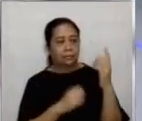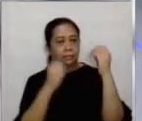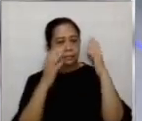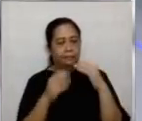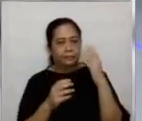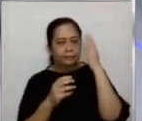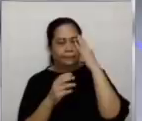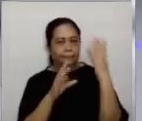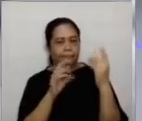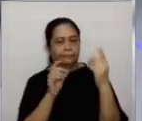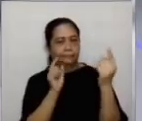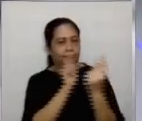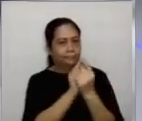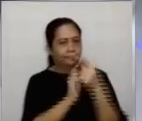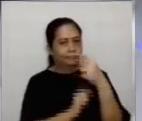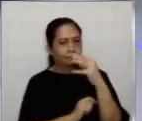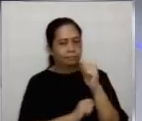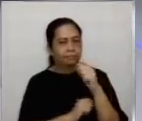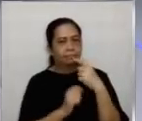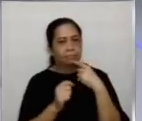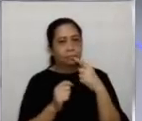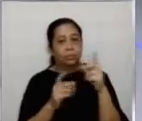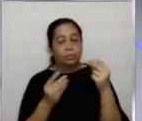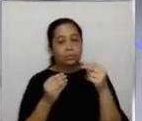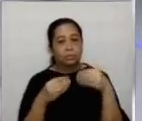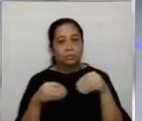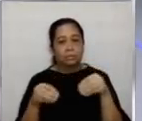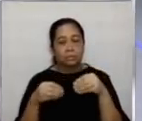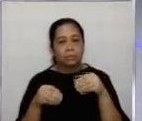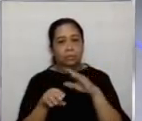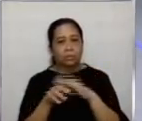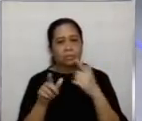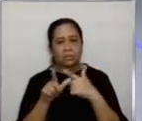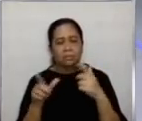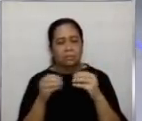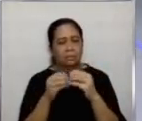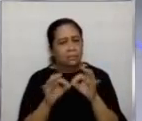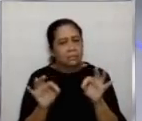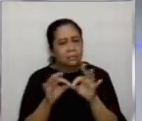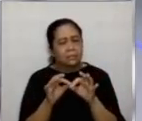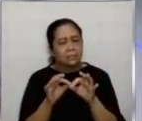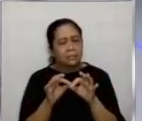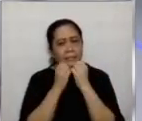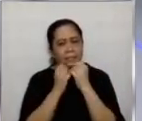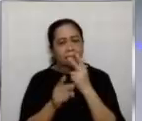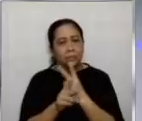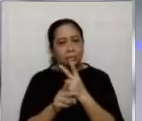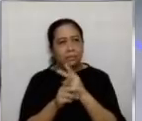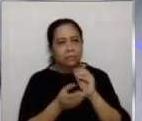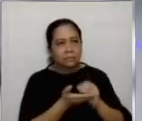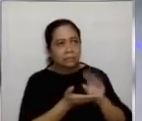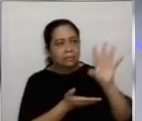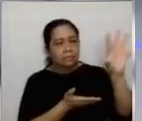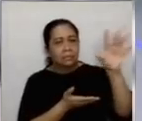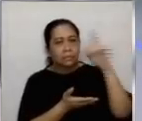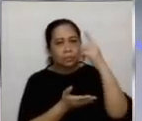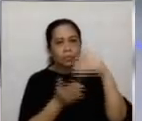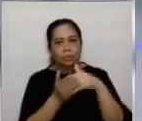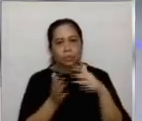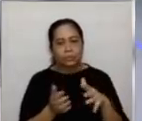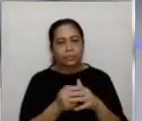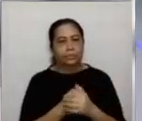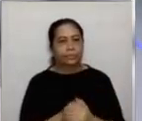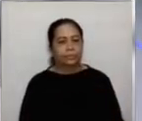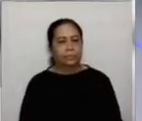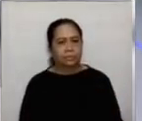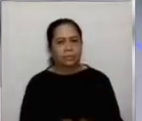GMA News, ibinarter online ang pinakaiingatan niyang projector para sa mga estudyante. Saan kaya niya